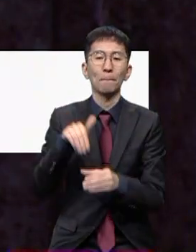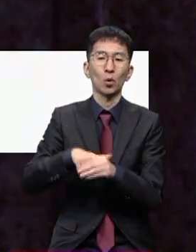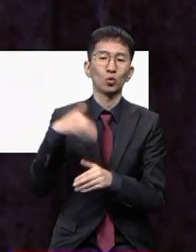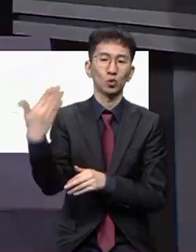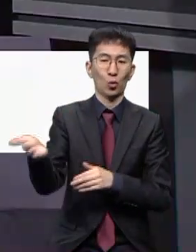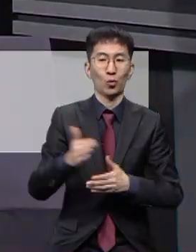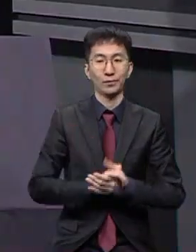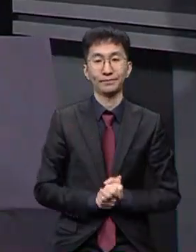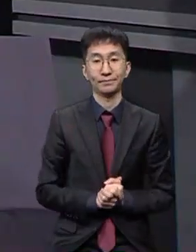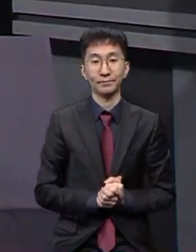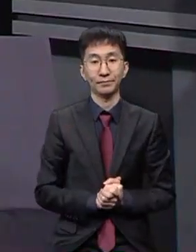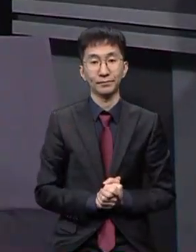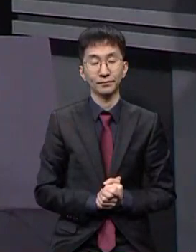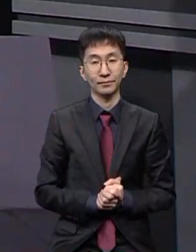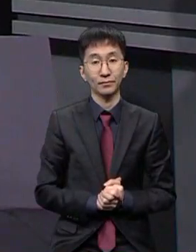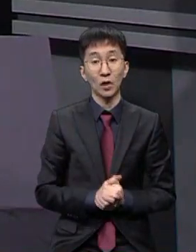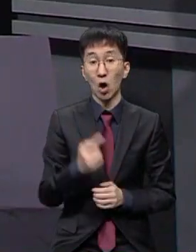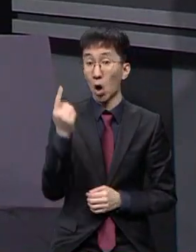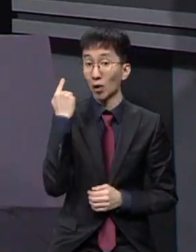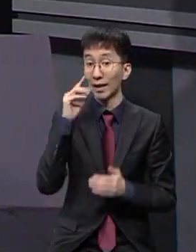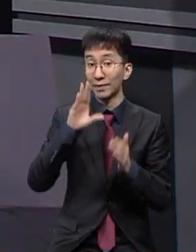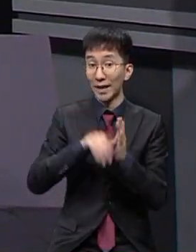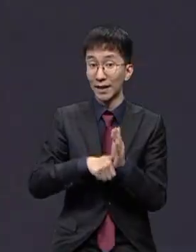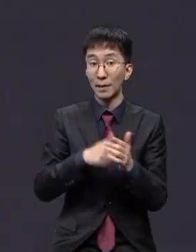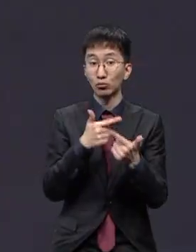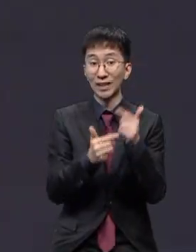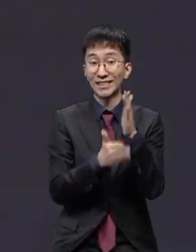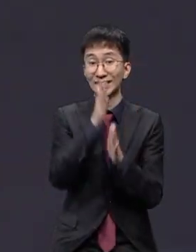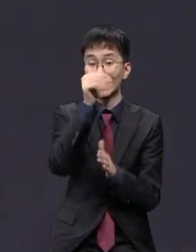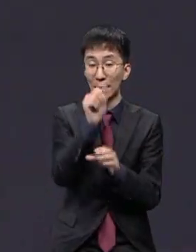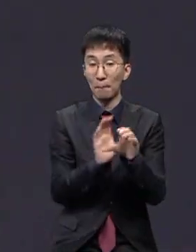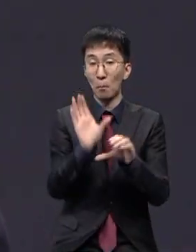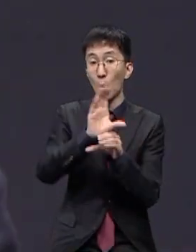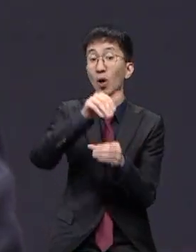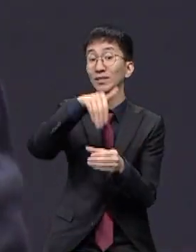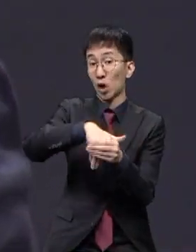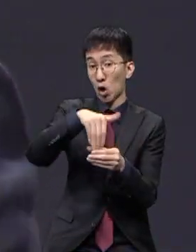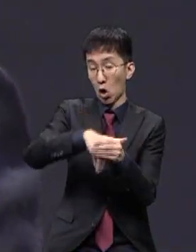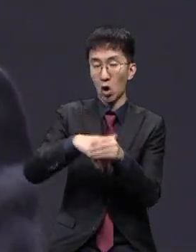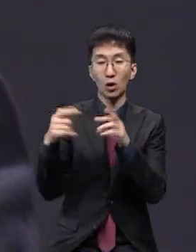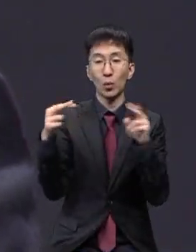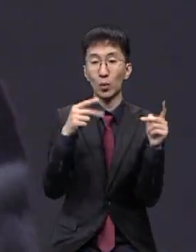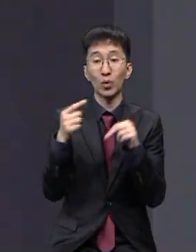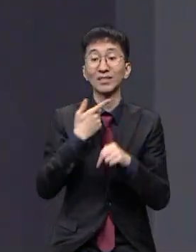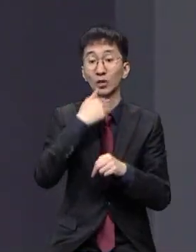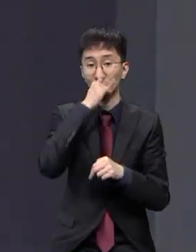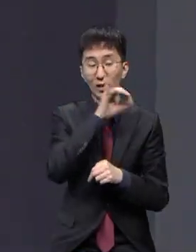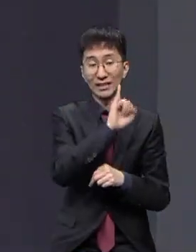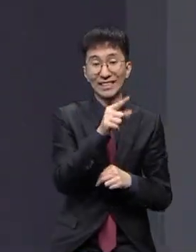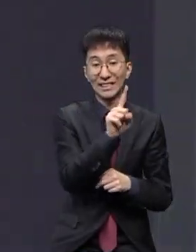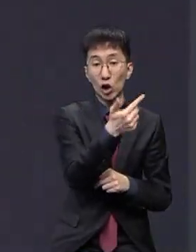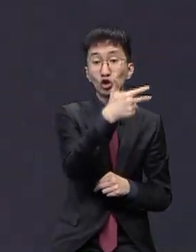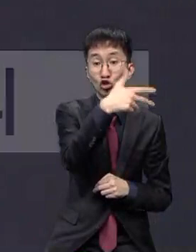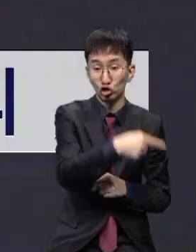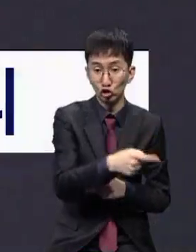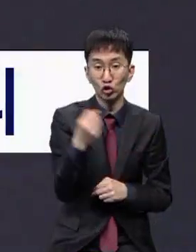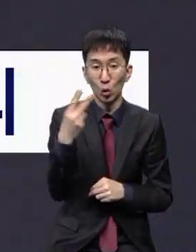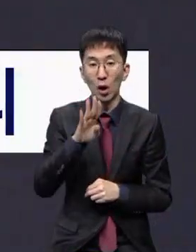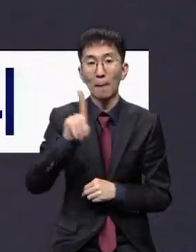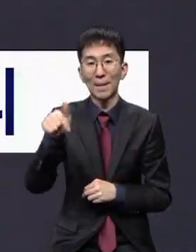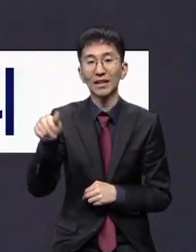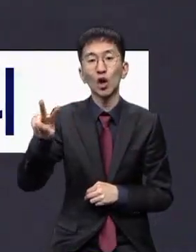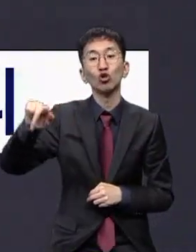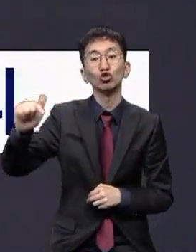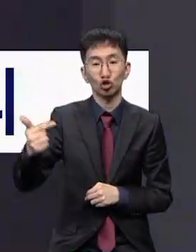향했습니다. 앞서 어제는 부산시장 보궐선거 맞수 토론이 벌어졌는데 이현주, 박형준 조에선 박형준